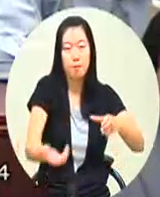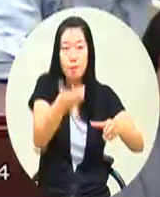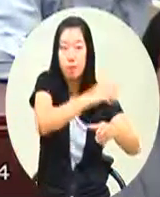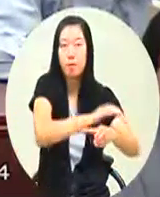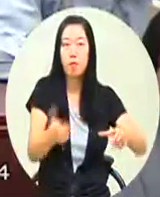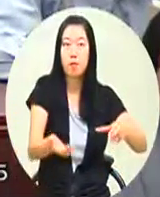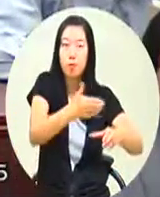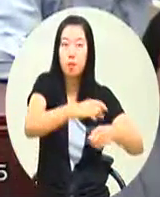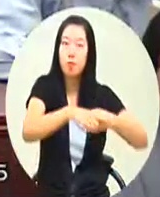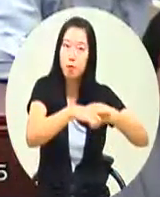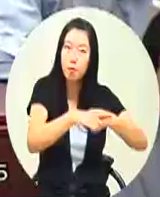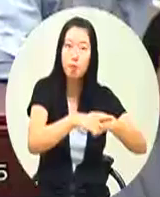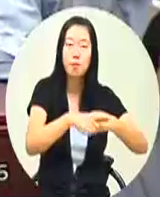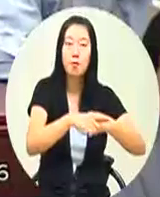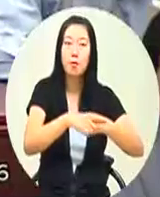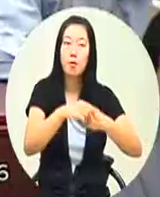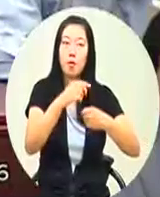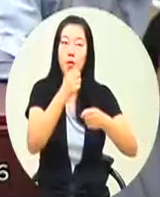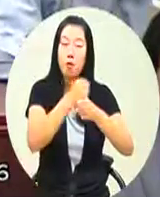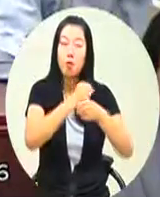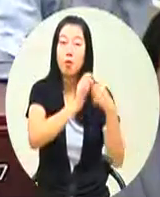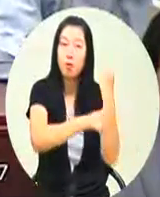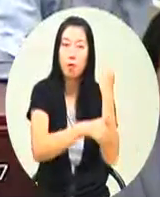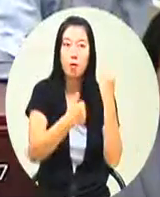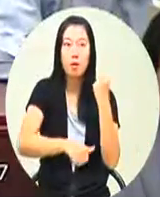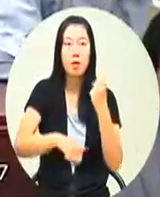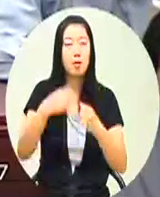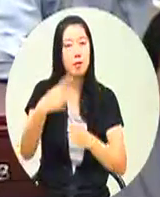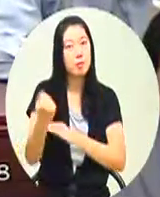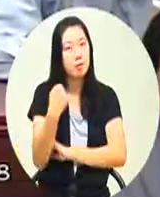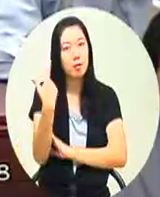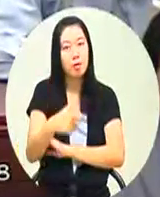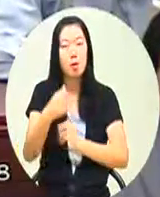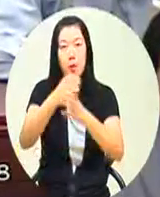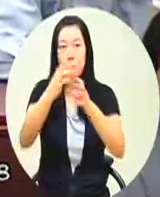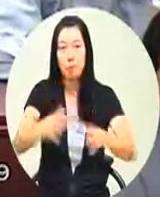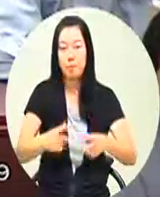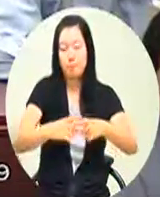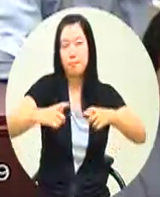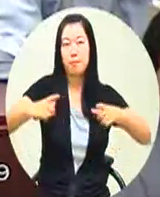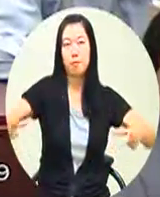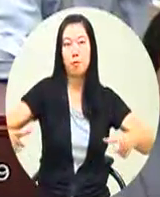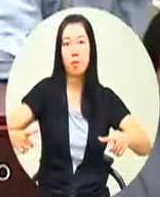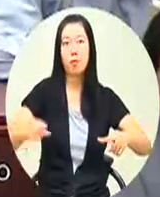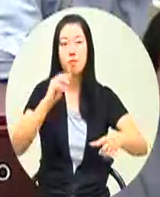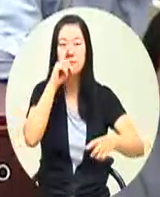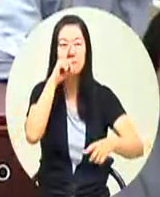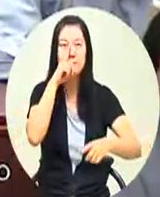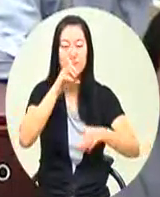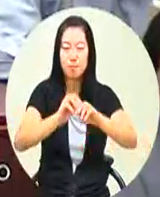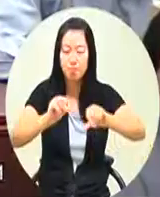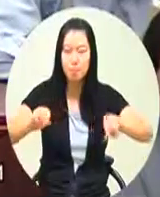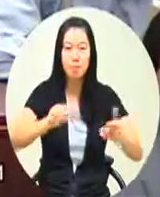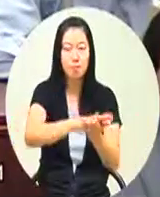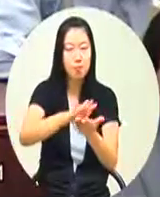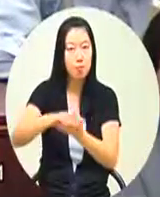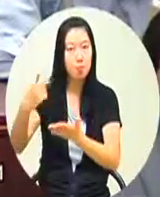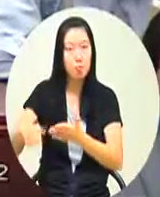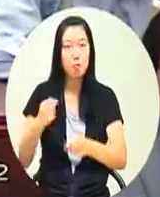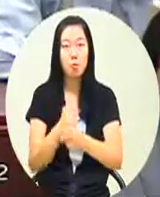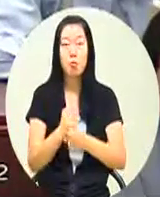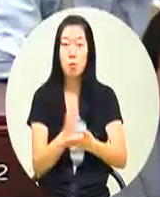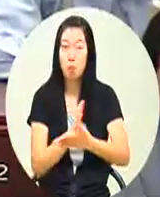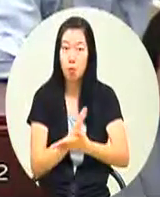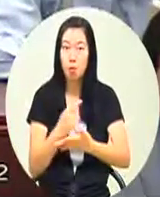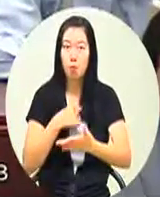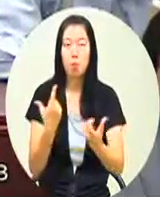那我们可能也会在积极办理所谓的扩大清淤，包括厂商，包括工法，我们会再做一个评估，那我